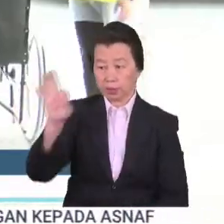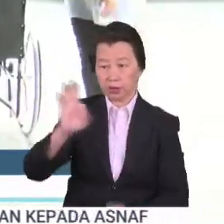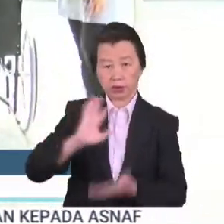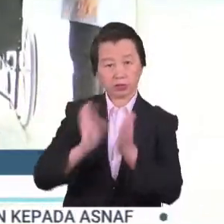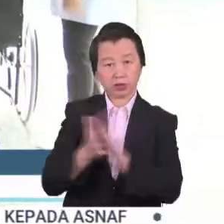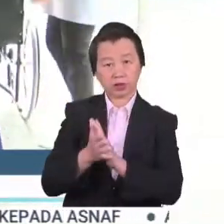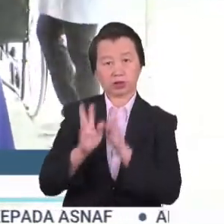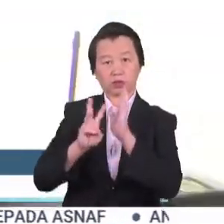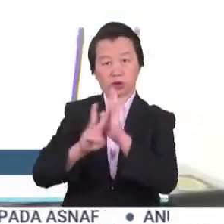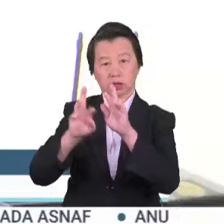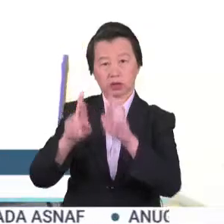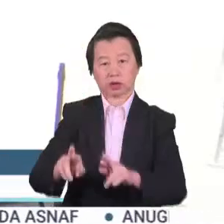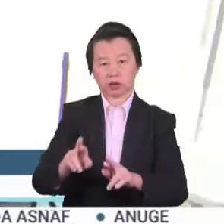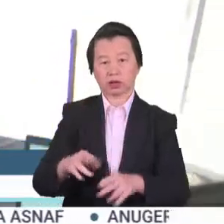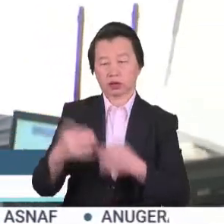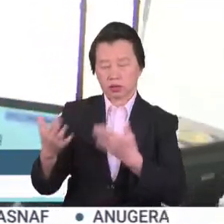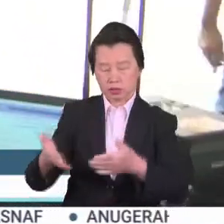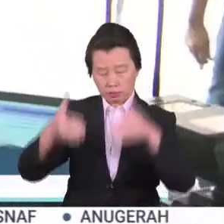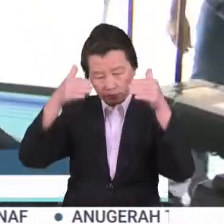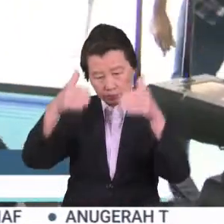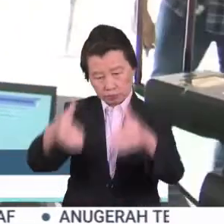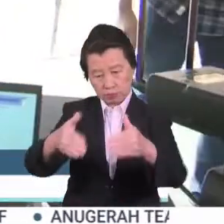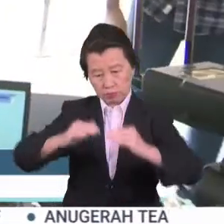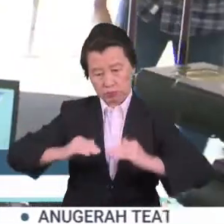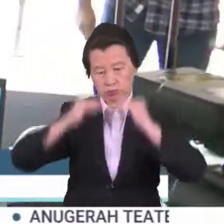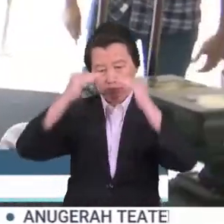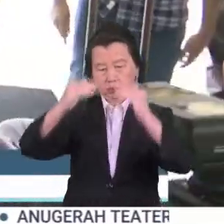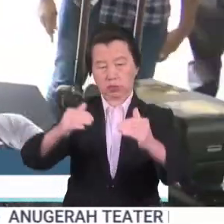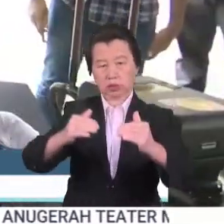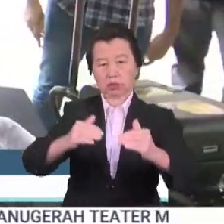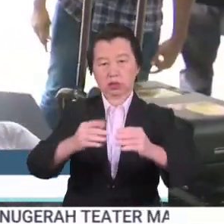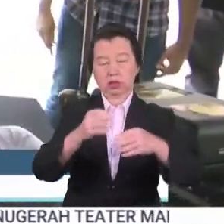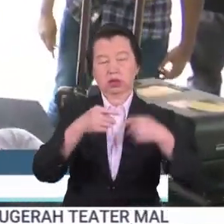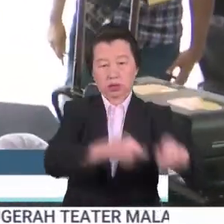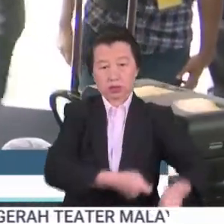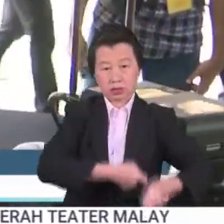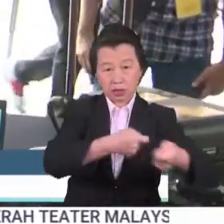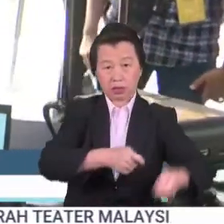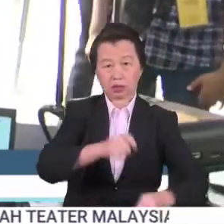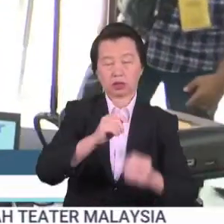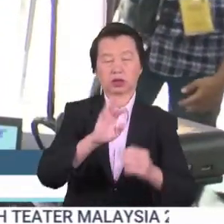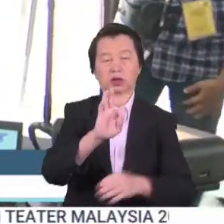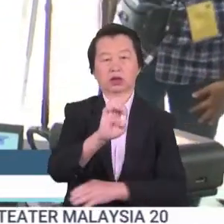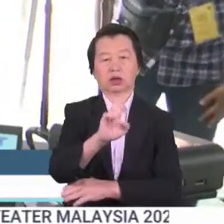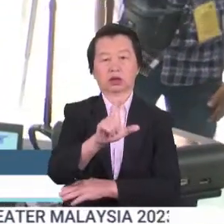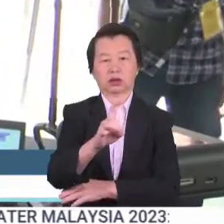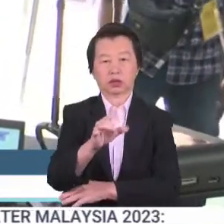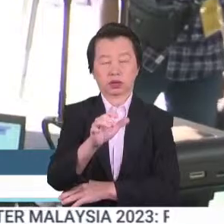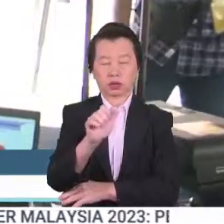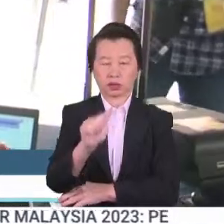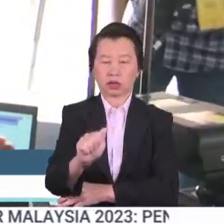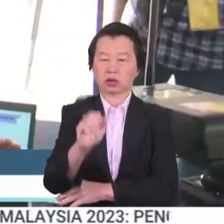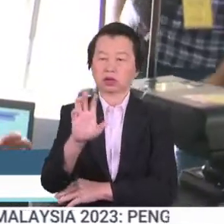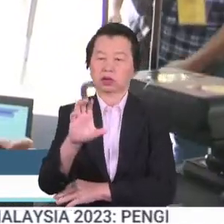sebagai wakil rakyat turut diberi keutamaan adalah menaik taraf pasar Tani di felda chumamoi untuk kemudahan